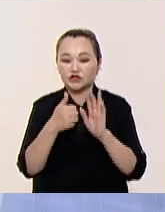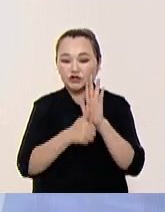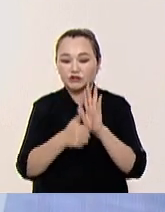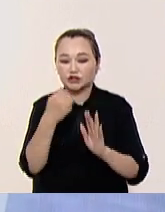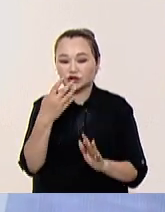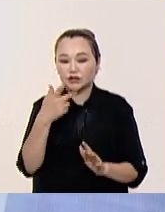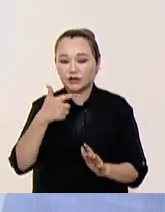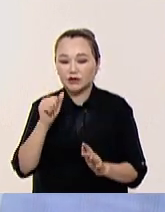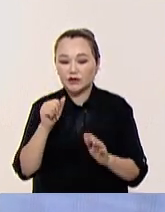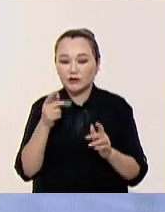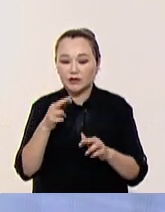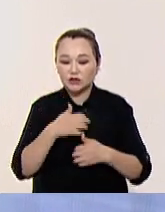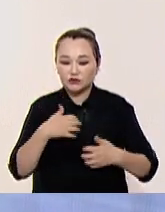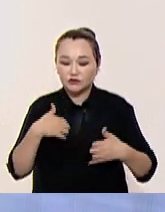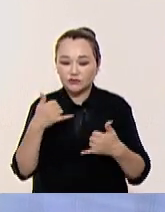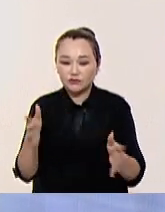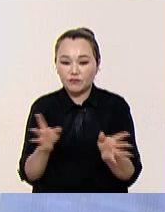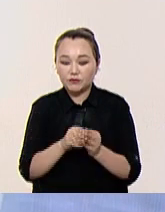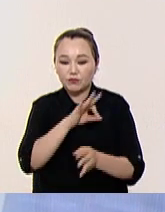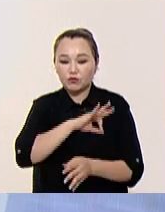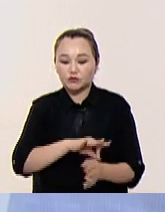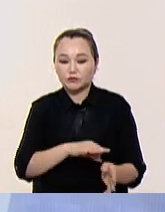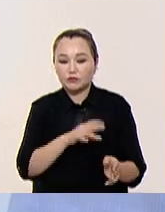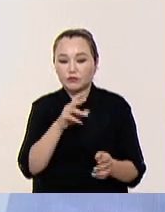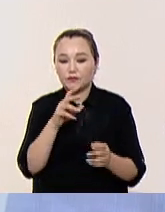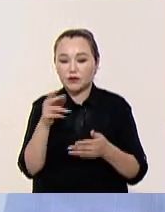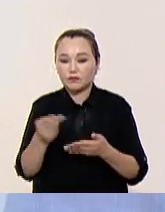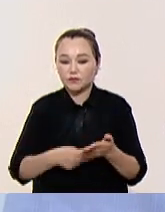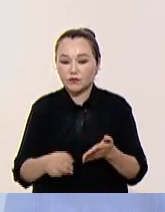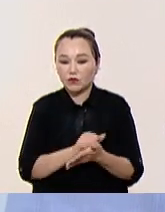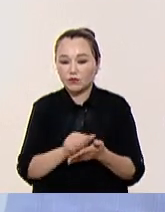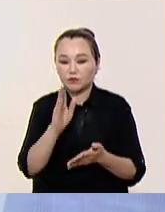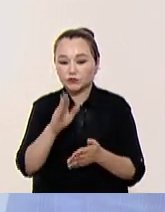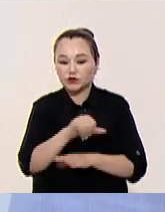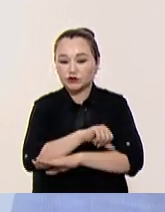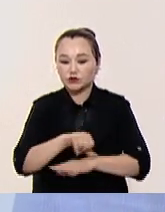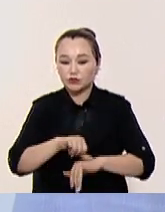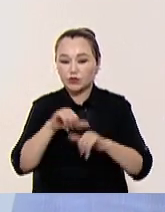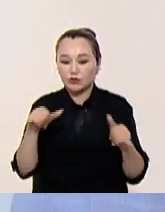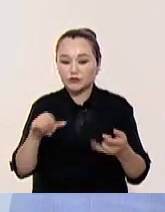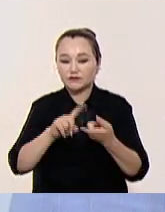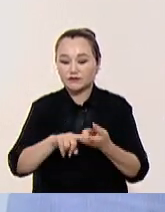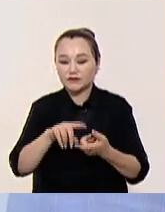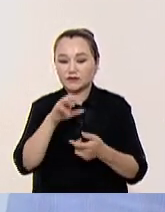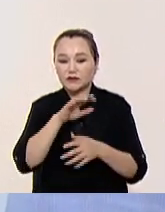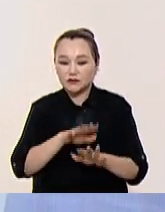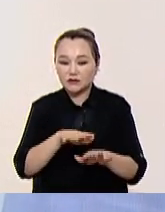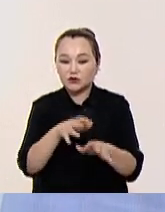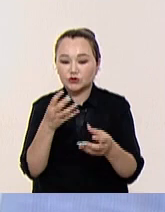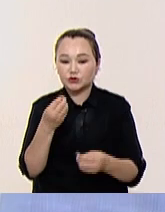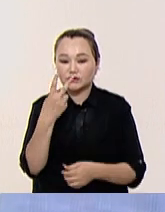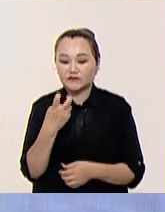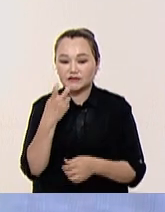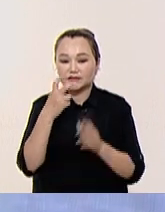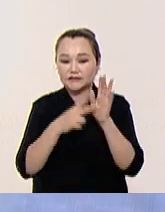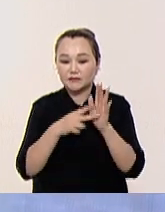мың гектар жайылым жерді бірлесіп пайдалану туралы меморандум жасалды. Елді мекендердің шекарасын кеңейтудің нәтижесінде жайылымдық жер тағы 207